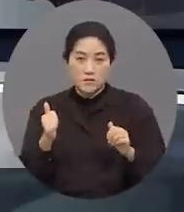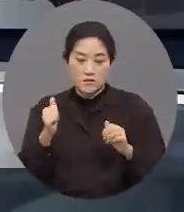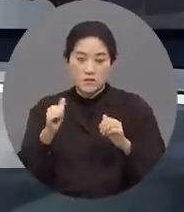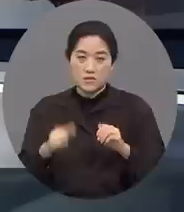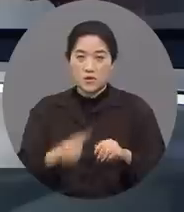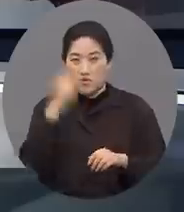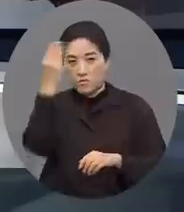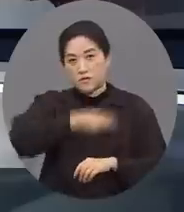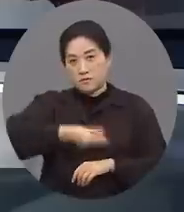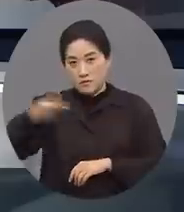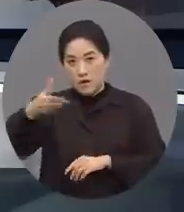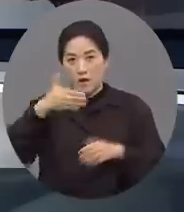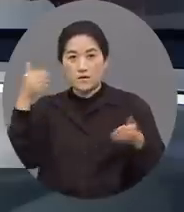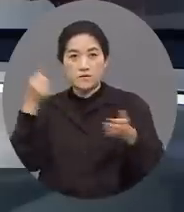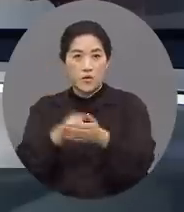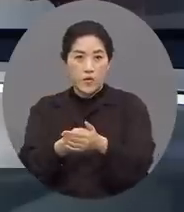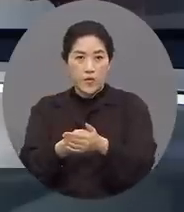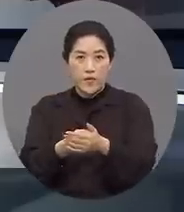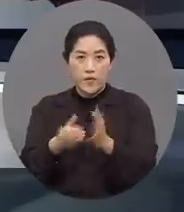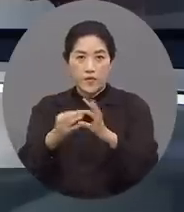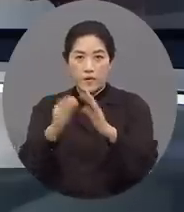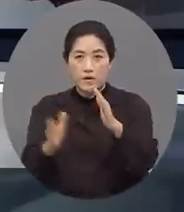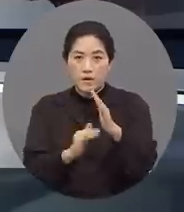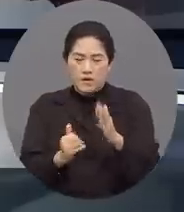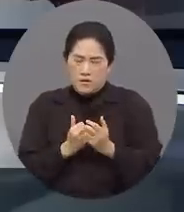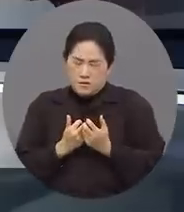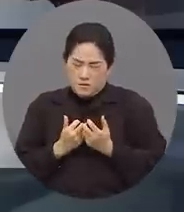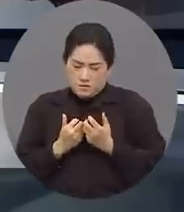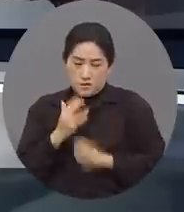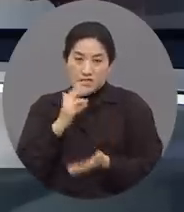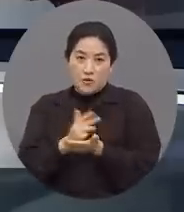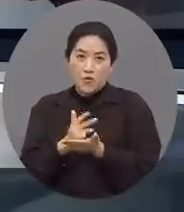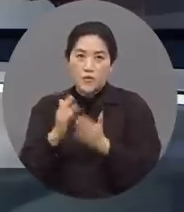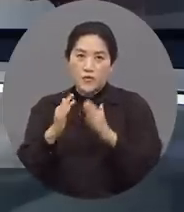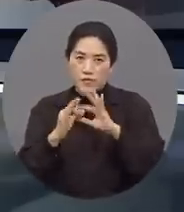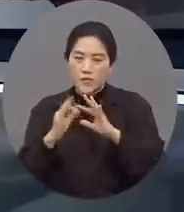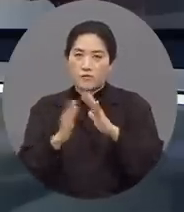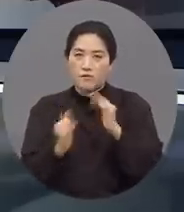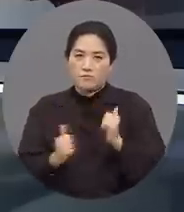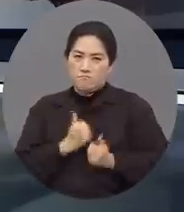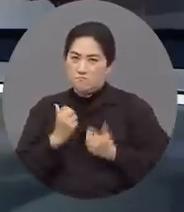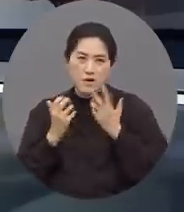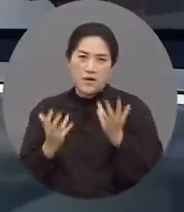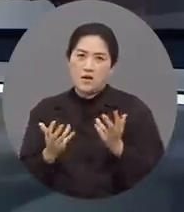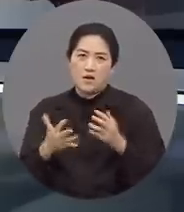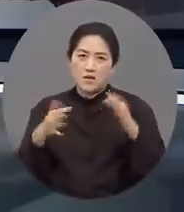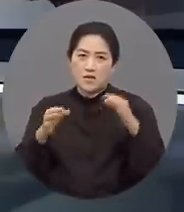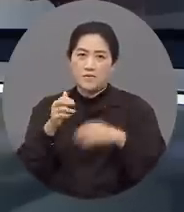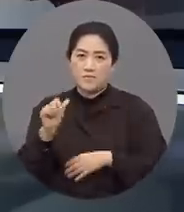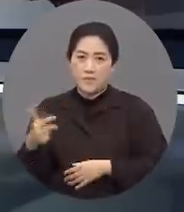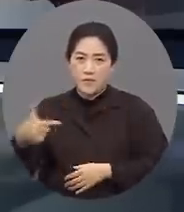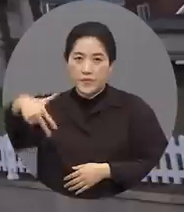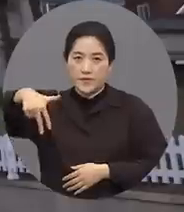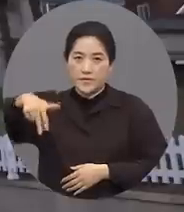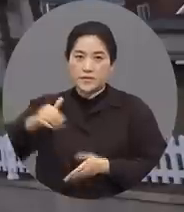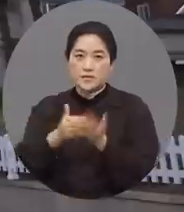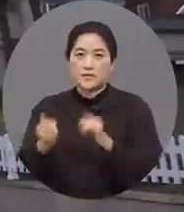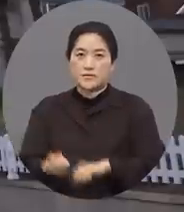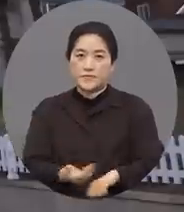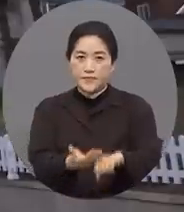송치하기로 결론을 내렸습니다. 유족들은 분통을 터뜨렸습니다. 김현지 기자가 전해드리겠습니다.